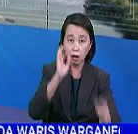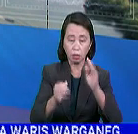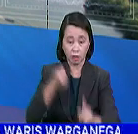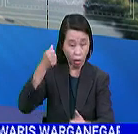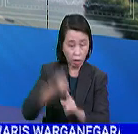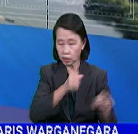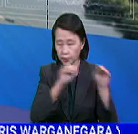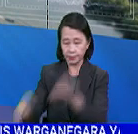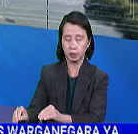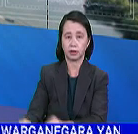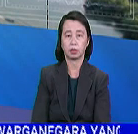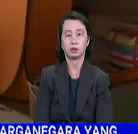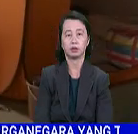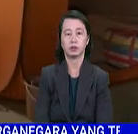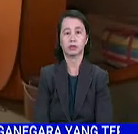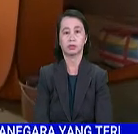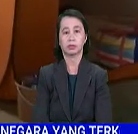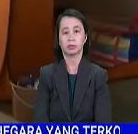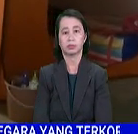diarah berbuat demikian